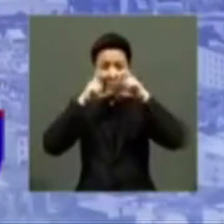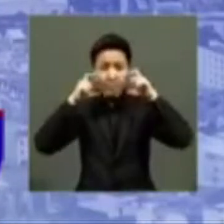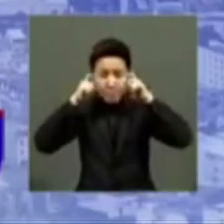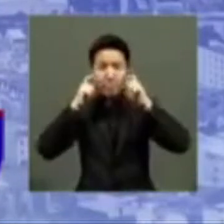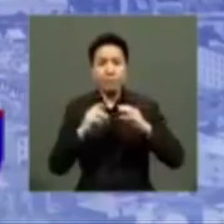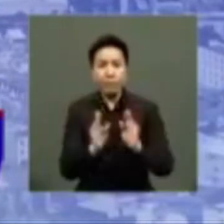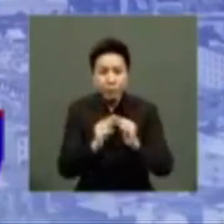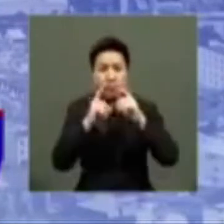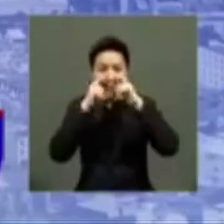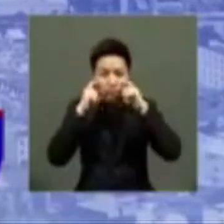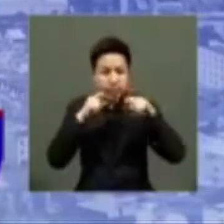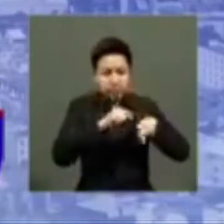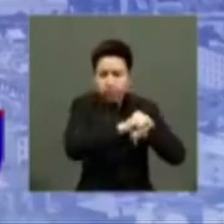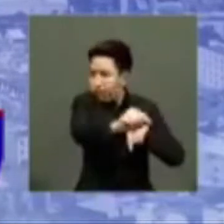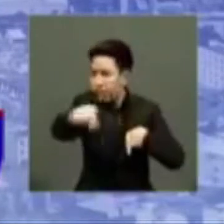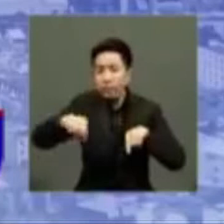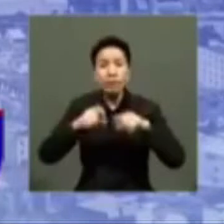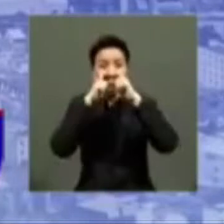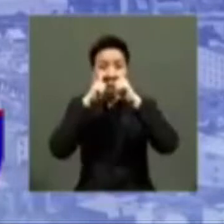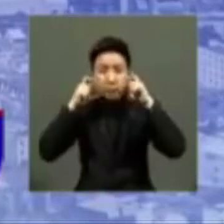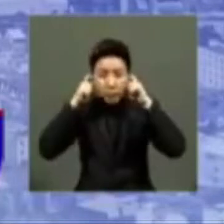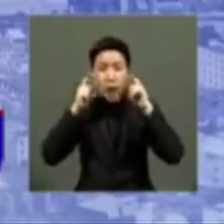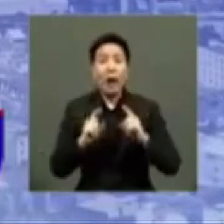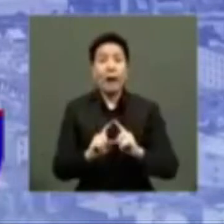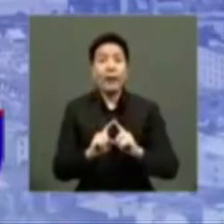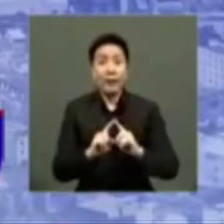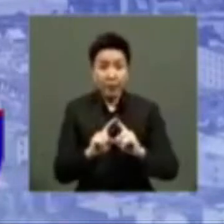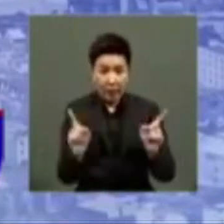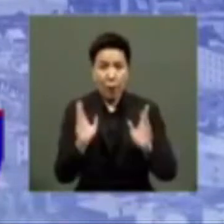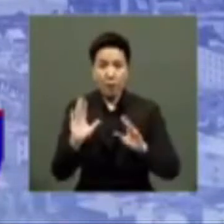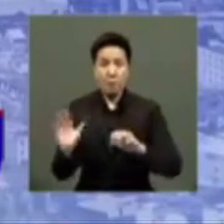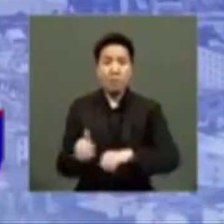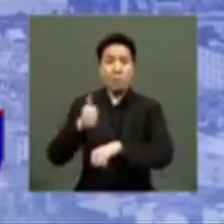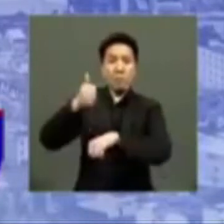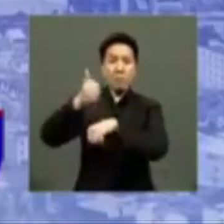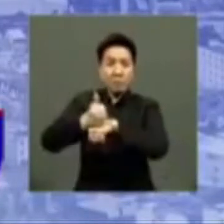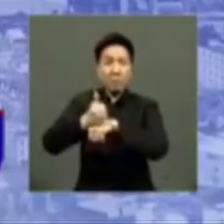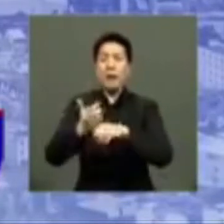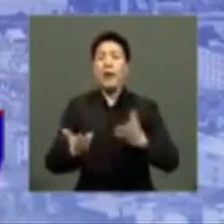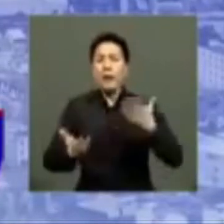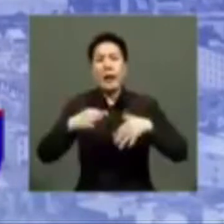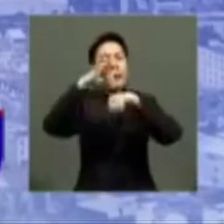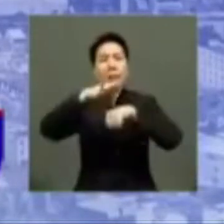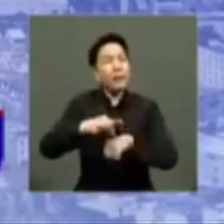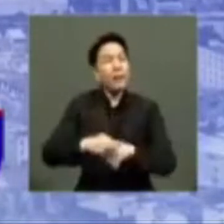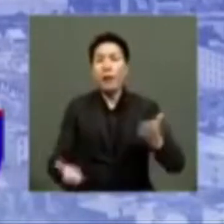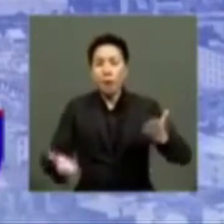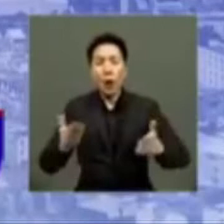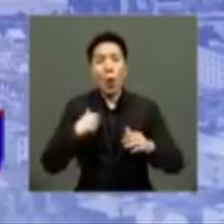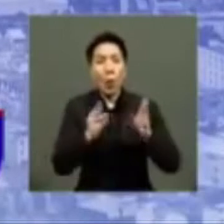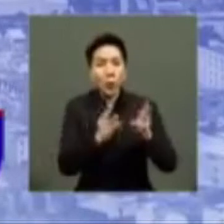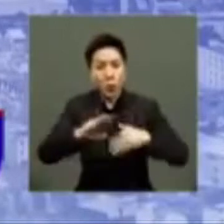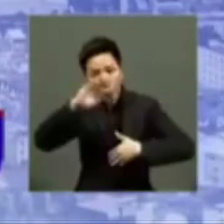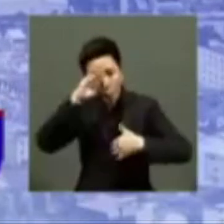ใส่แมสมันล้างมือตรวจให้ไวใช้ไทยชนะเพื่อไม่ให้ตัวเลขติดเชื้อในประเทศพุ่งสูงอย่างคาดการณ์